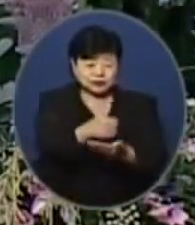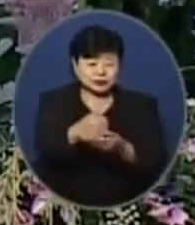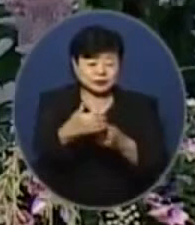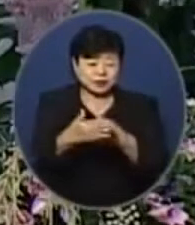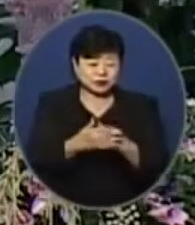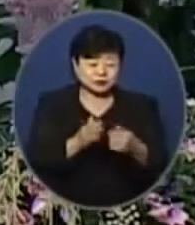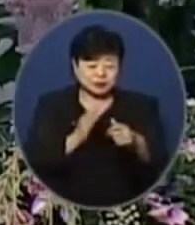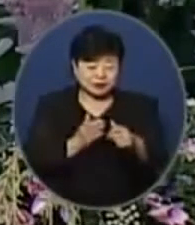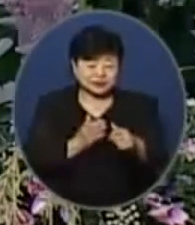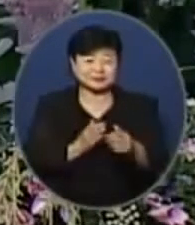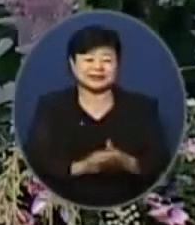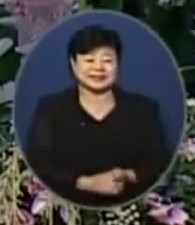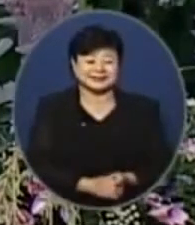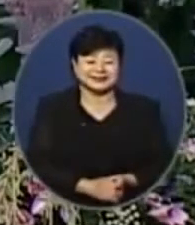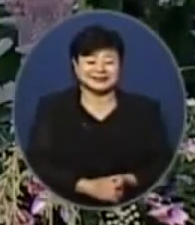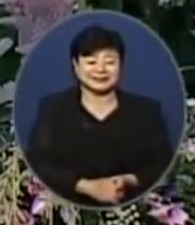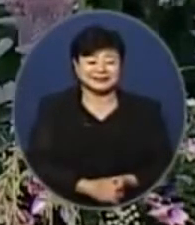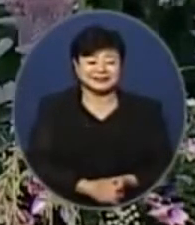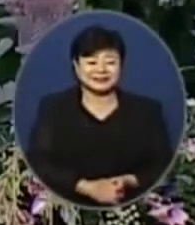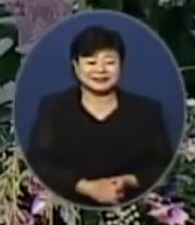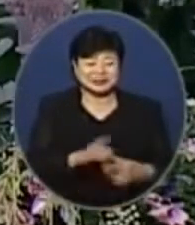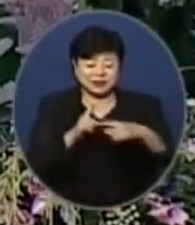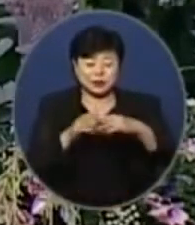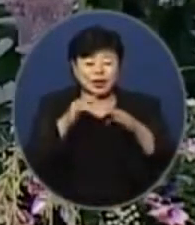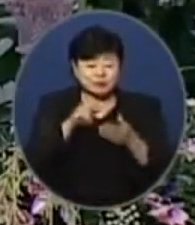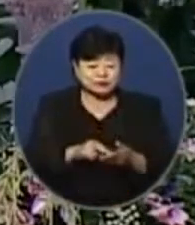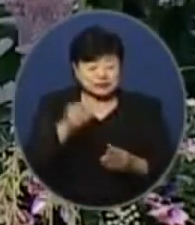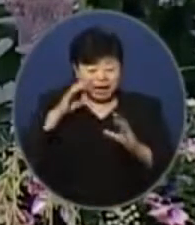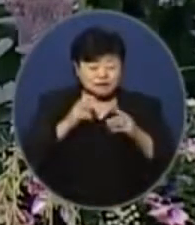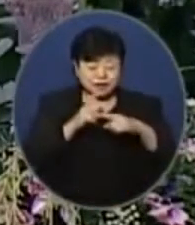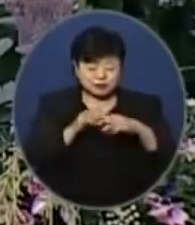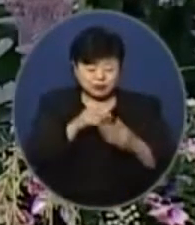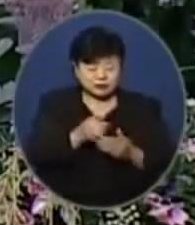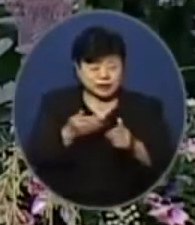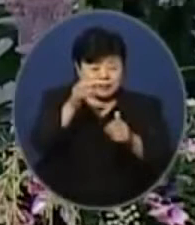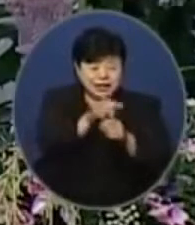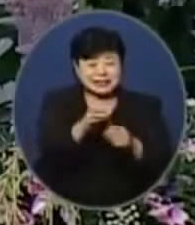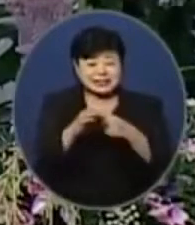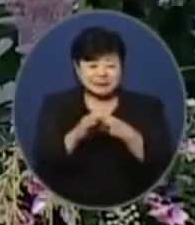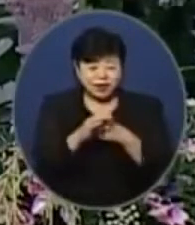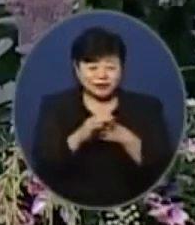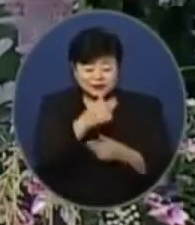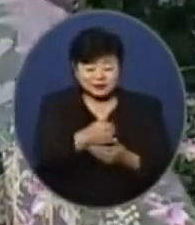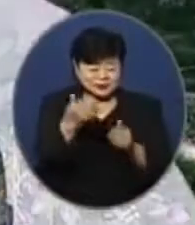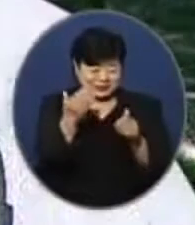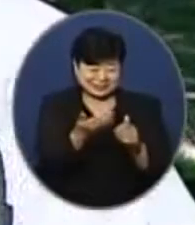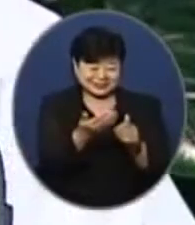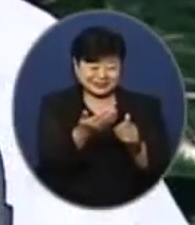도우심을 간구하는 여러분 되시길 바랍니다. 우리 교회의 문제도 우리 대한민국의 문제도 다 주님께 맡기면